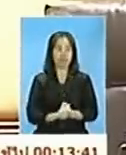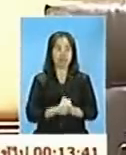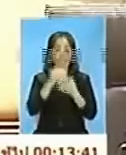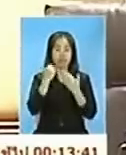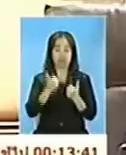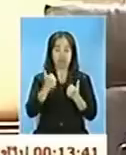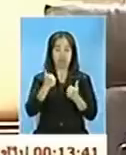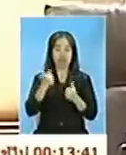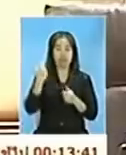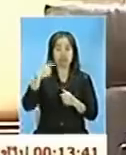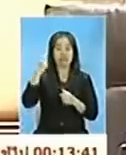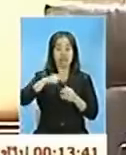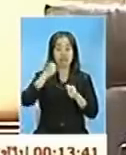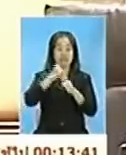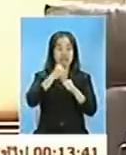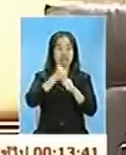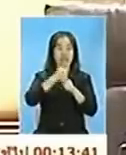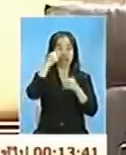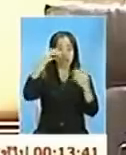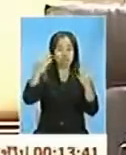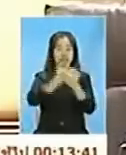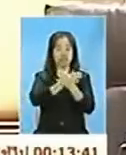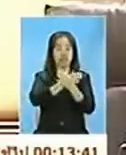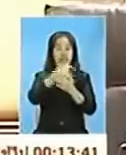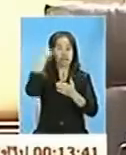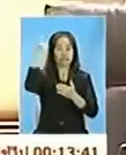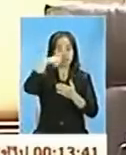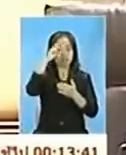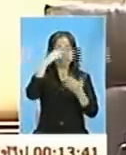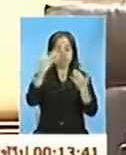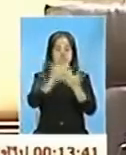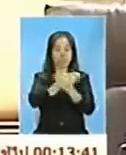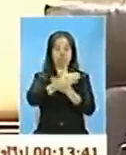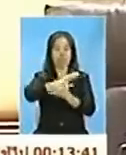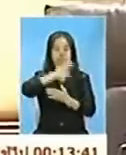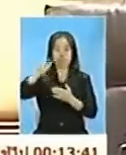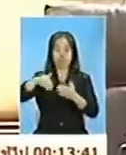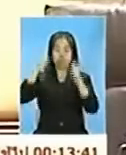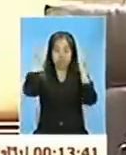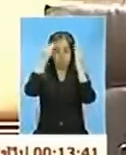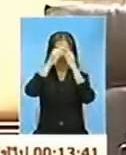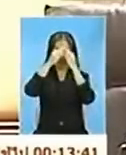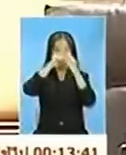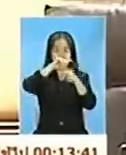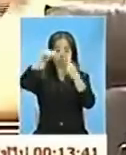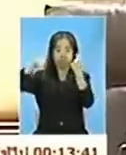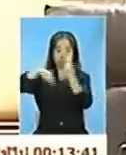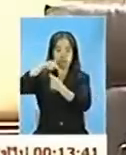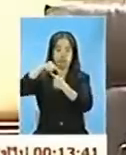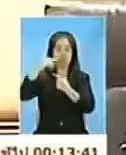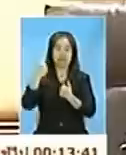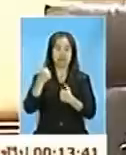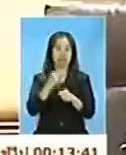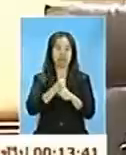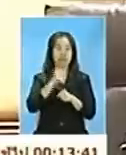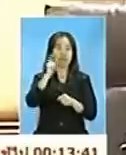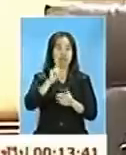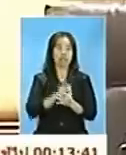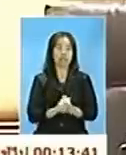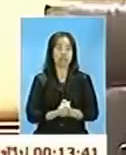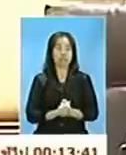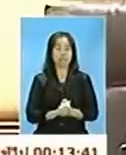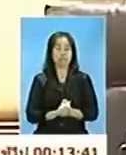นี้สารซูโดเข้าจากเวียดนามมาที่พม่านอกประเทศฮะผม